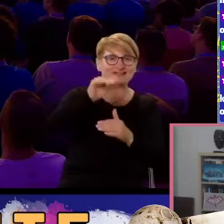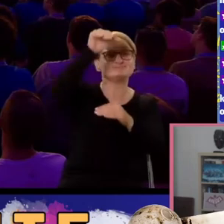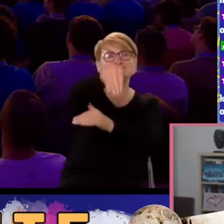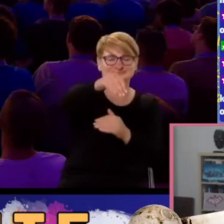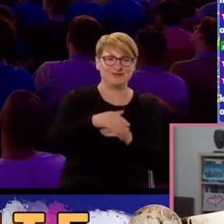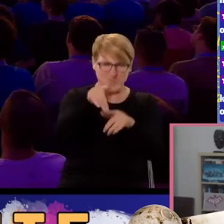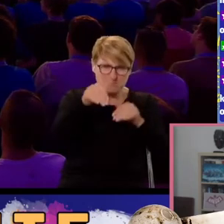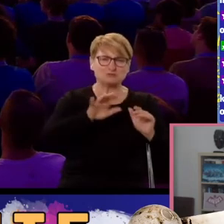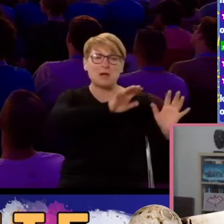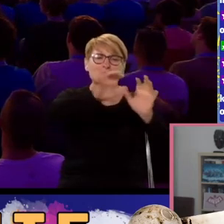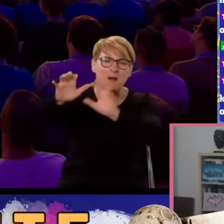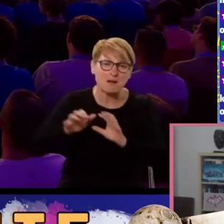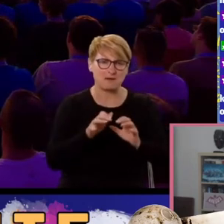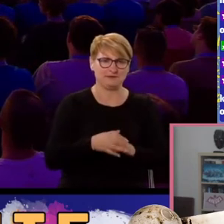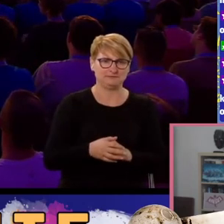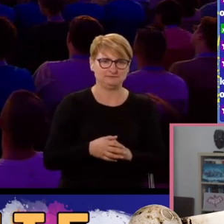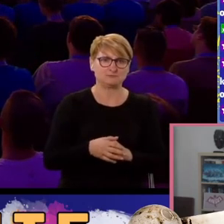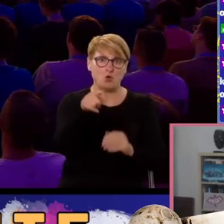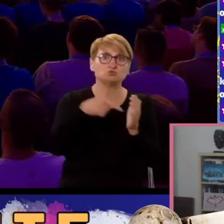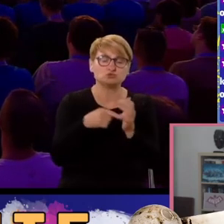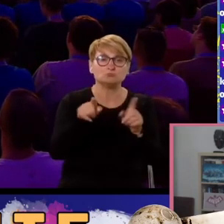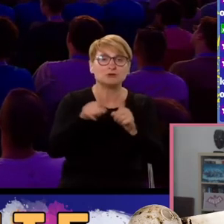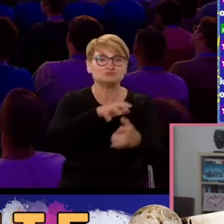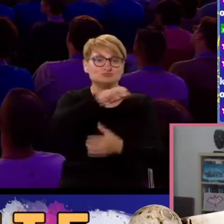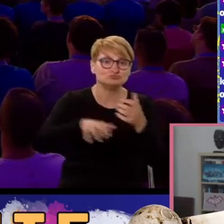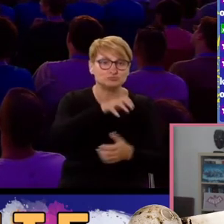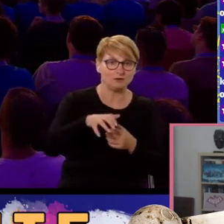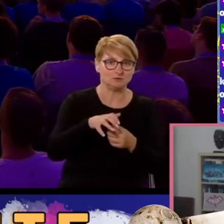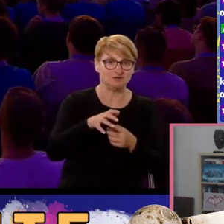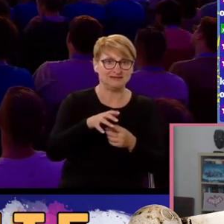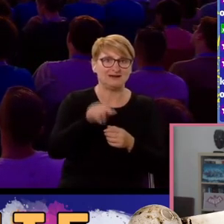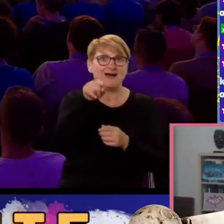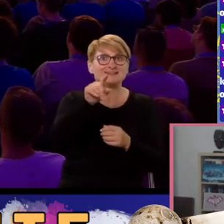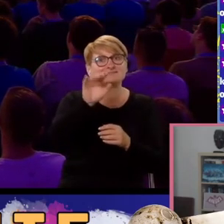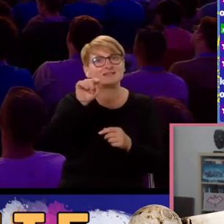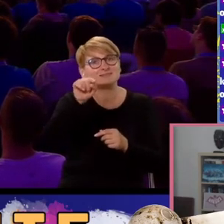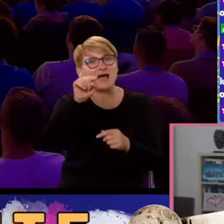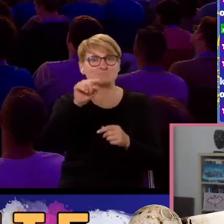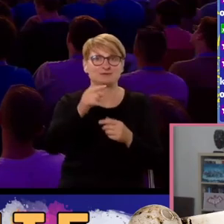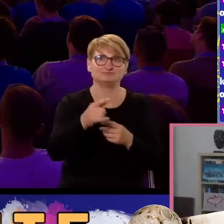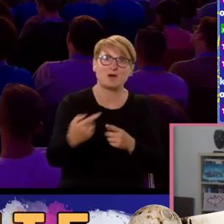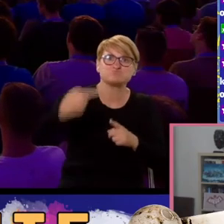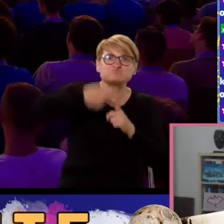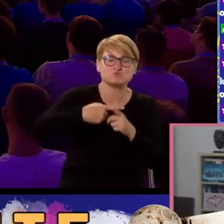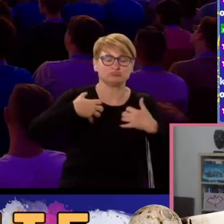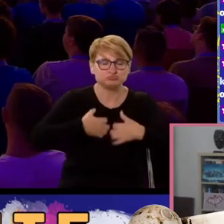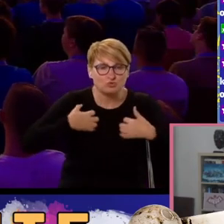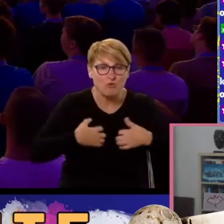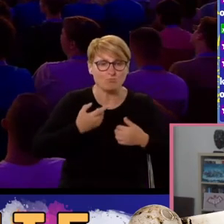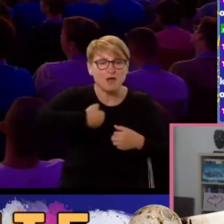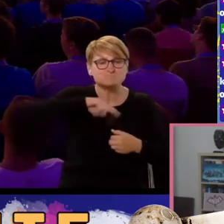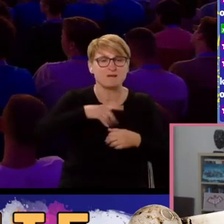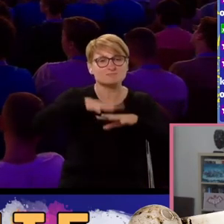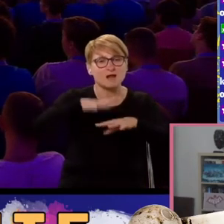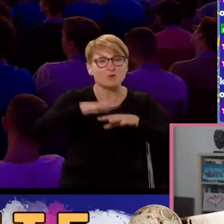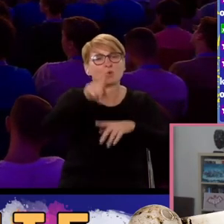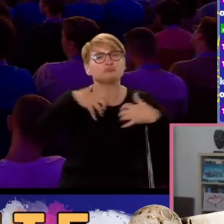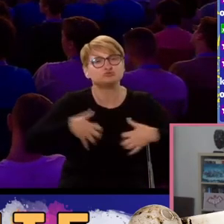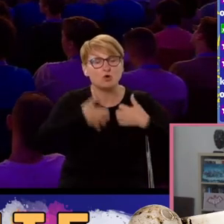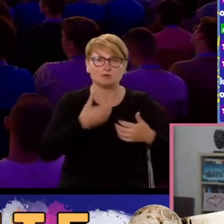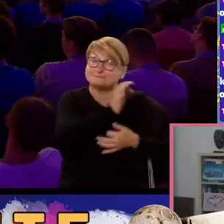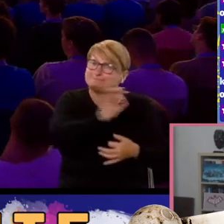na zewnątrz, można nim manipulować. To jest świat, w którym podporządkowaliśmy sobie przyrodę i traktujemy ją w szczególny